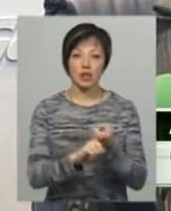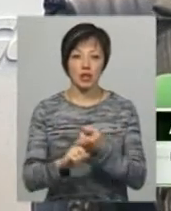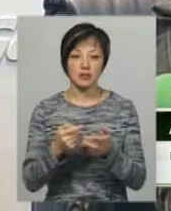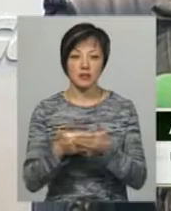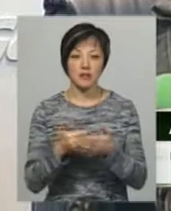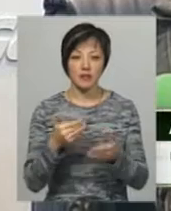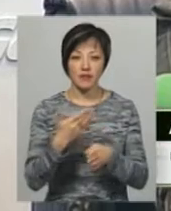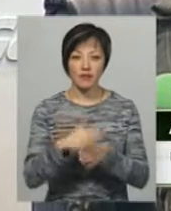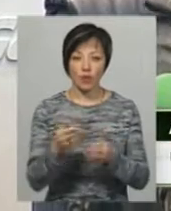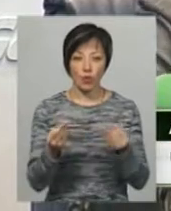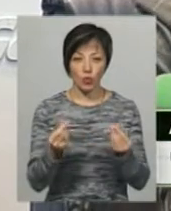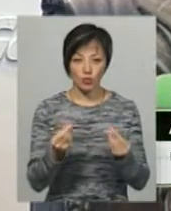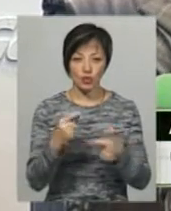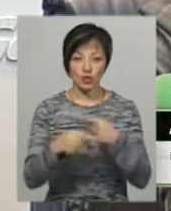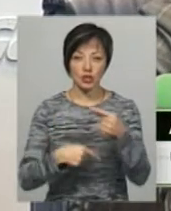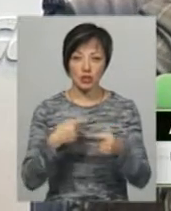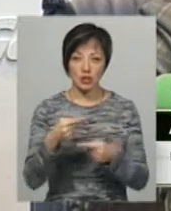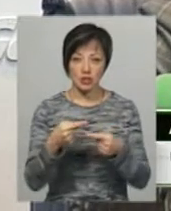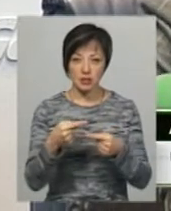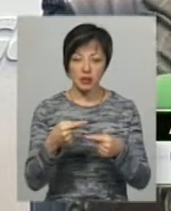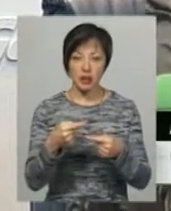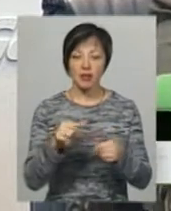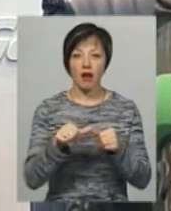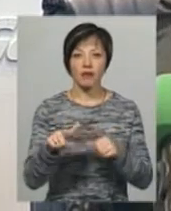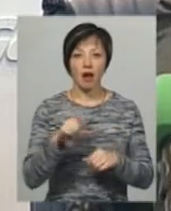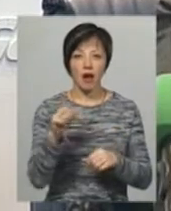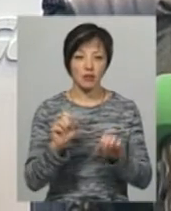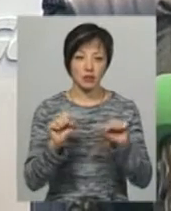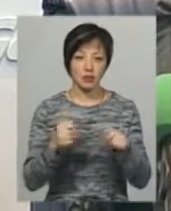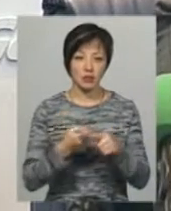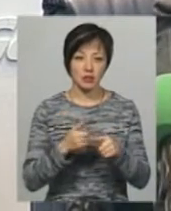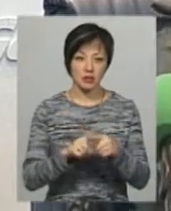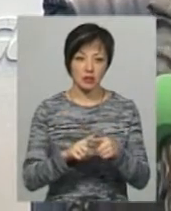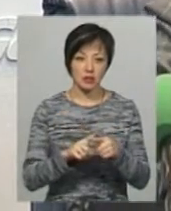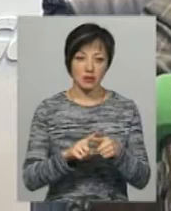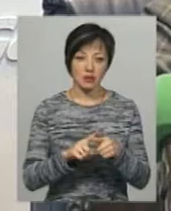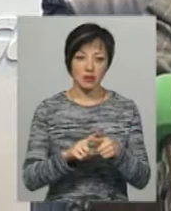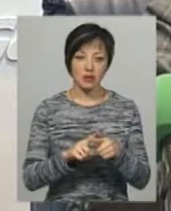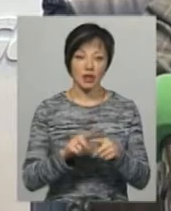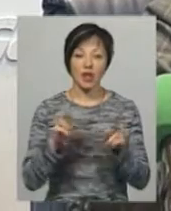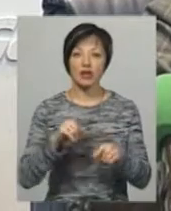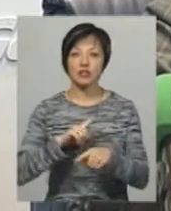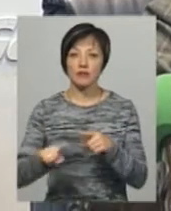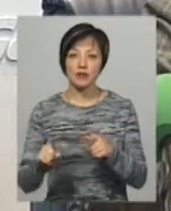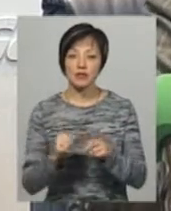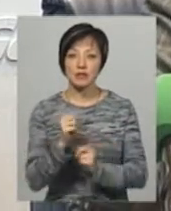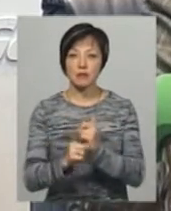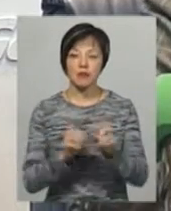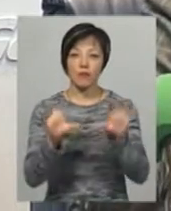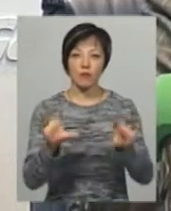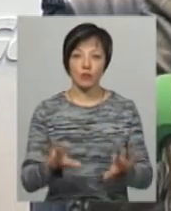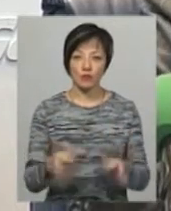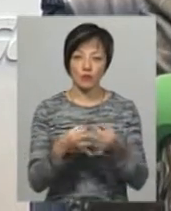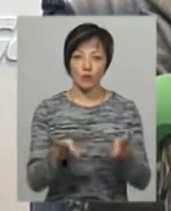від виділення коштів через фінансовий план «Нафтогазу», а це може рішення прийняти наш акціонер, так і як швидко будуть зміни в кодексі, які